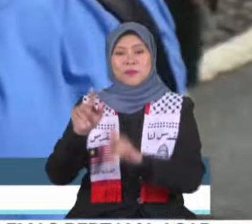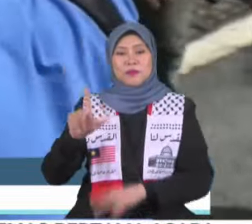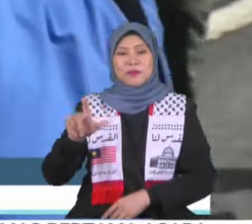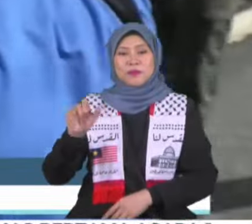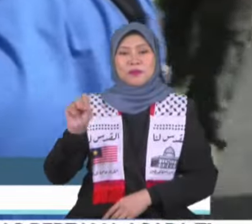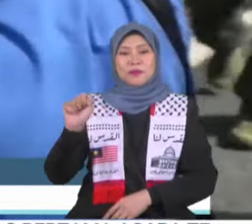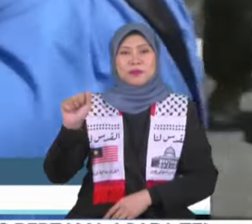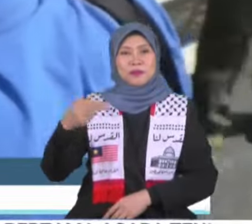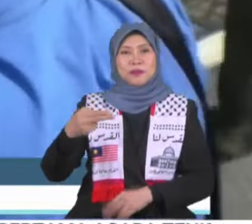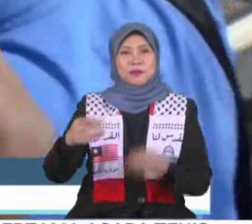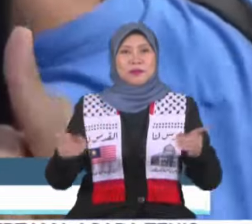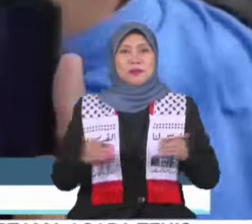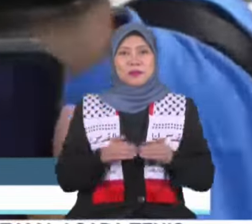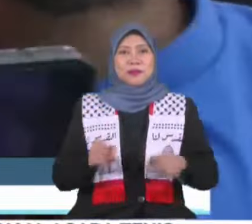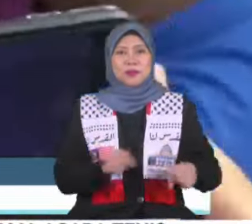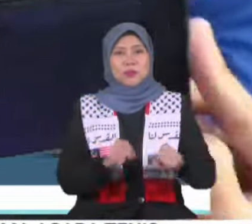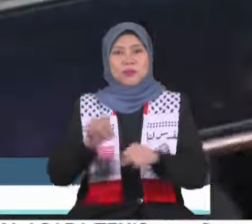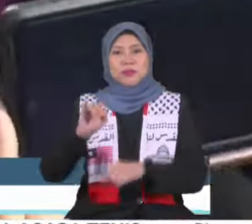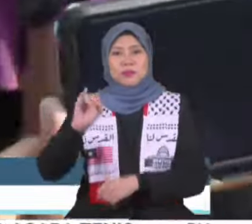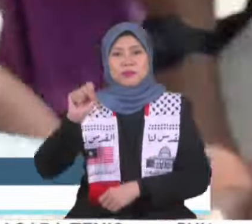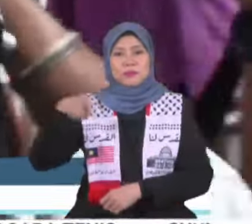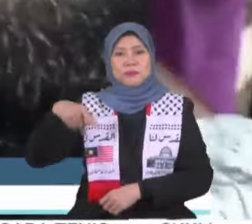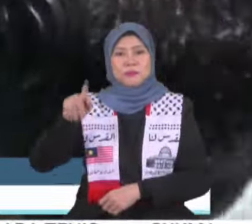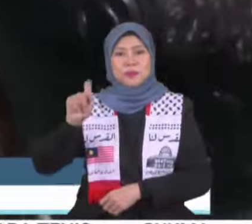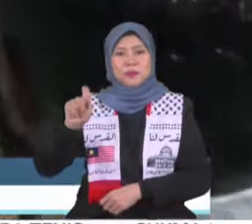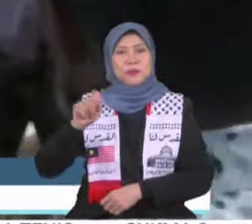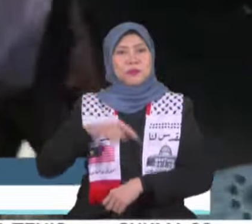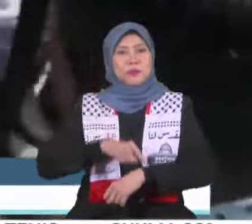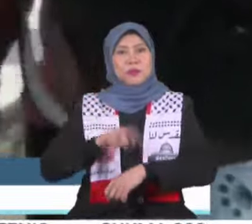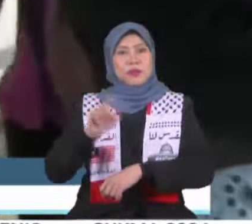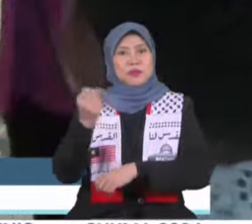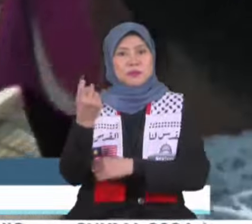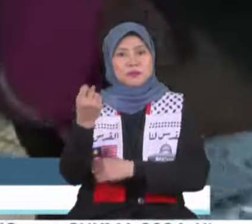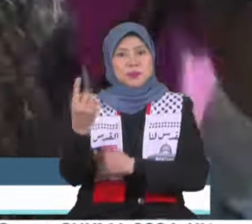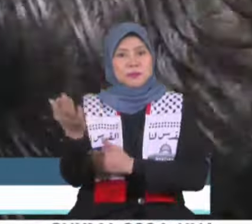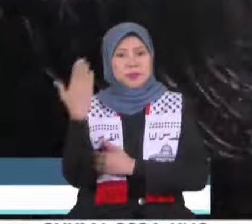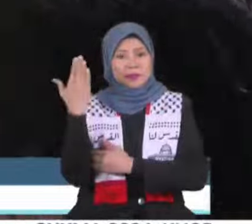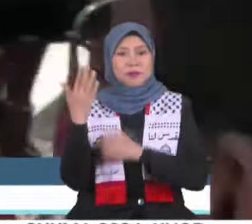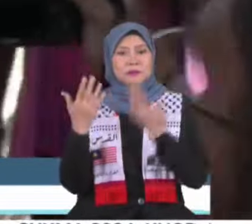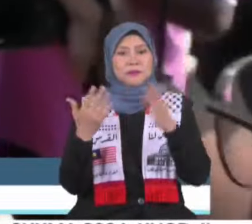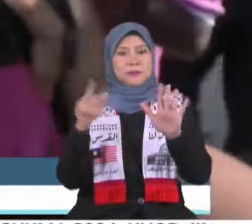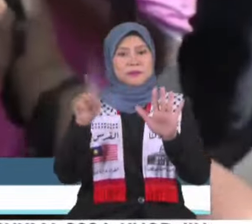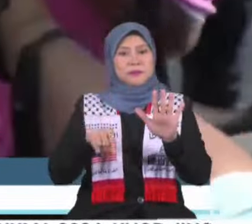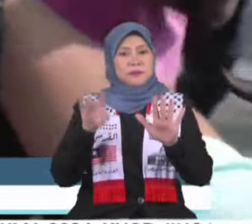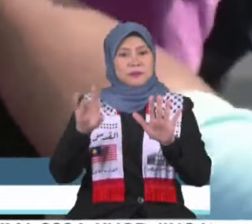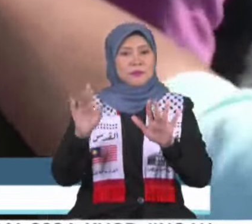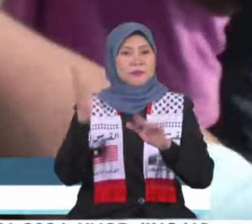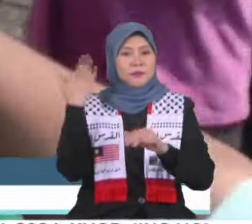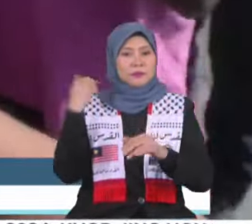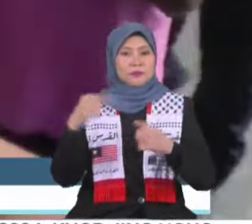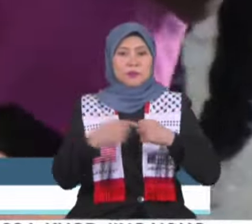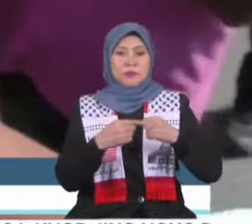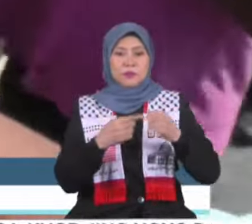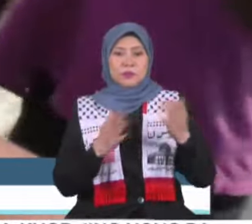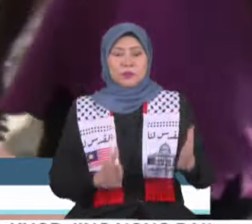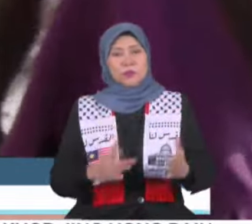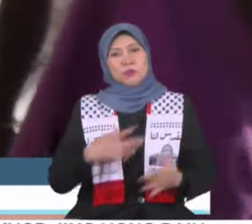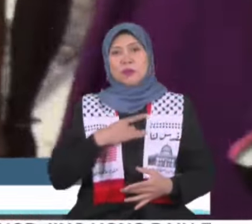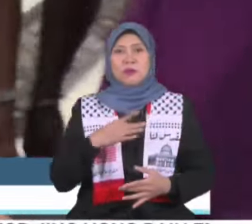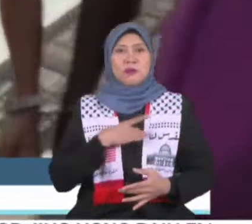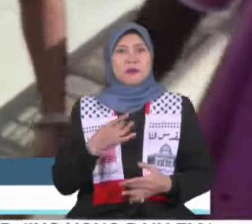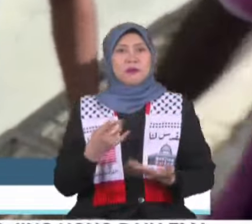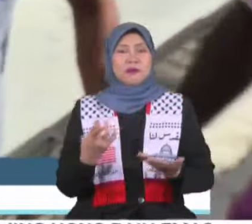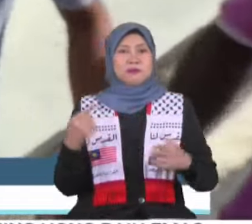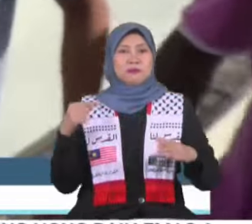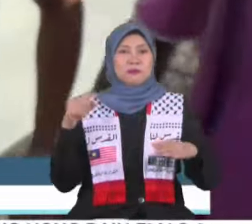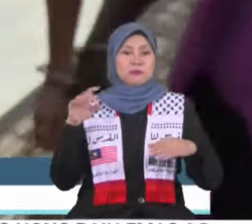Lasah dalam daerah Sungai Siput Utara kira-kira 11 pagi 15 Ogos lepas. Tertuduh didakwa dengan sengaja